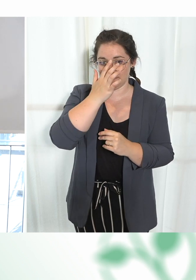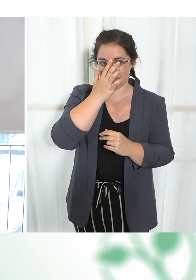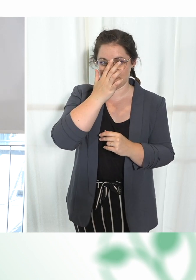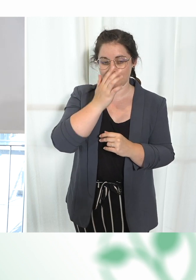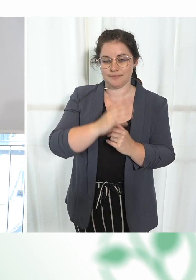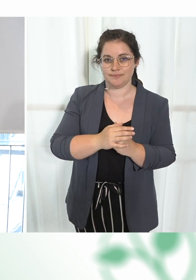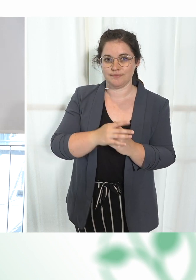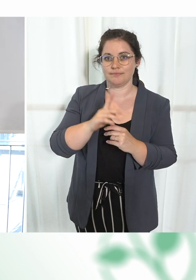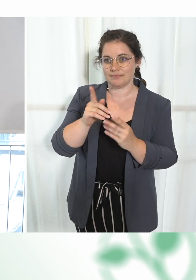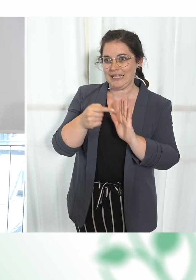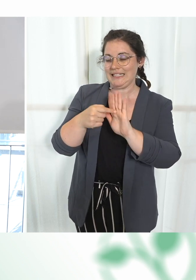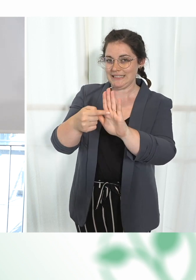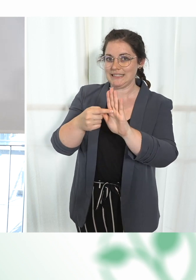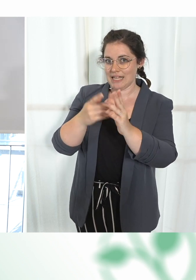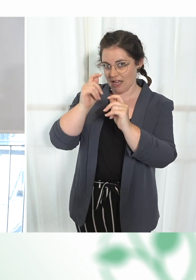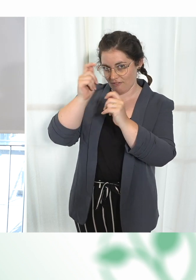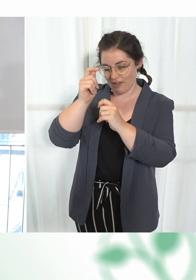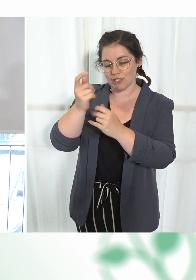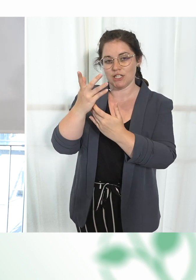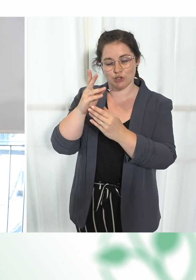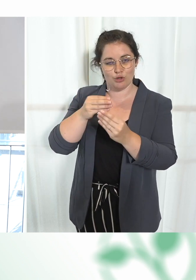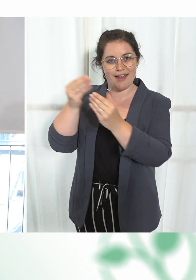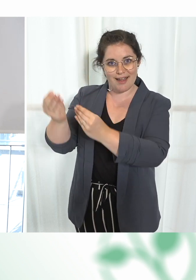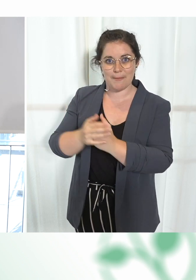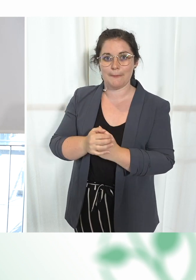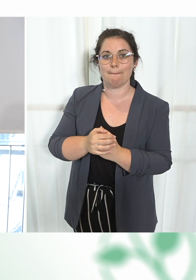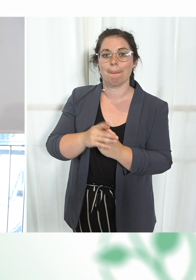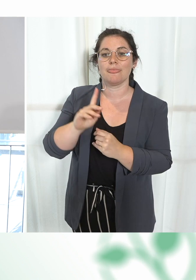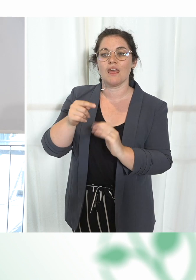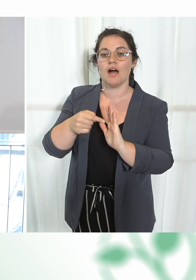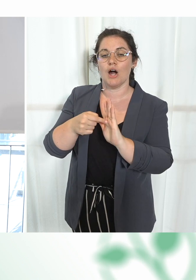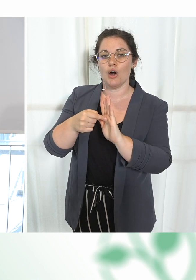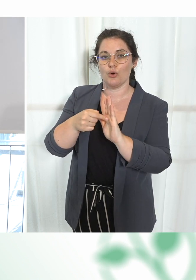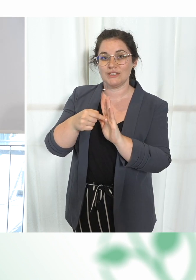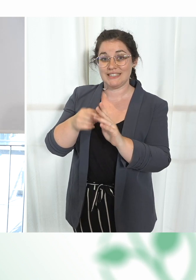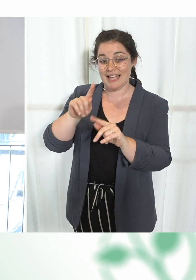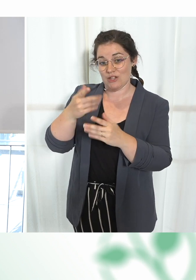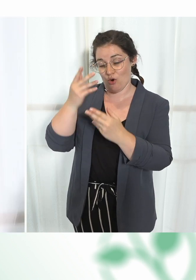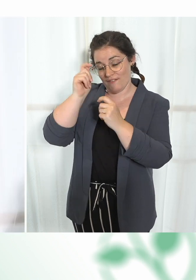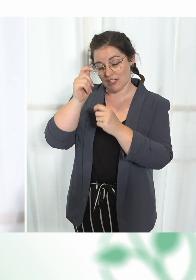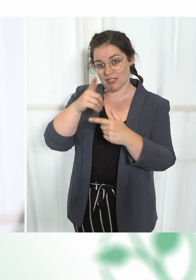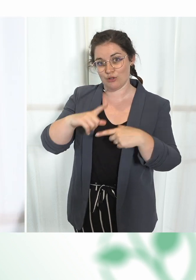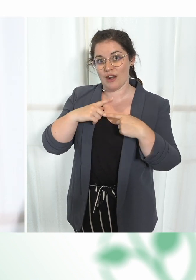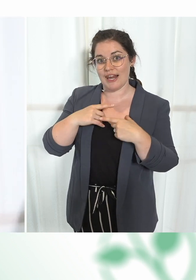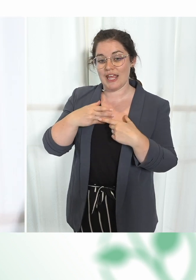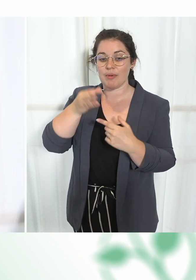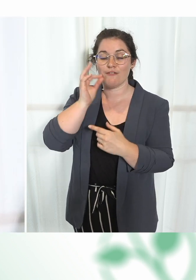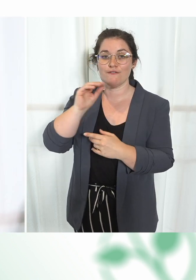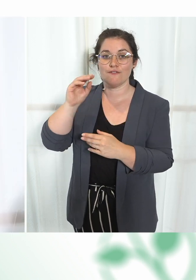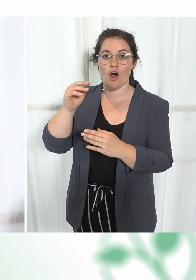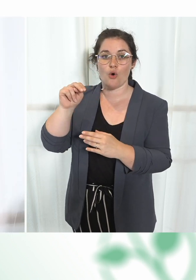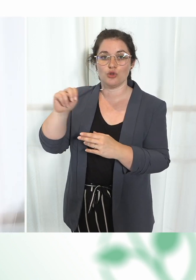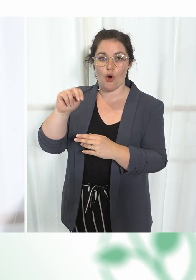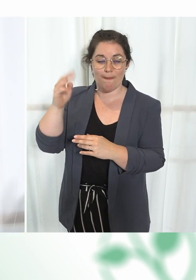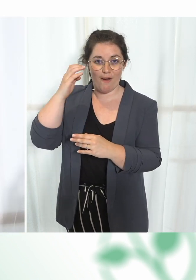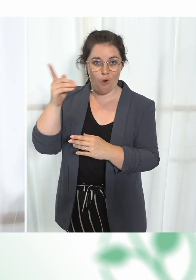einen Applaus als Zeichen der Wertschätzung mitgeben. Und das zeigt auch, dass die Wertschätzung gelebt wird. Selina Neubauer, wir haben Sie auch schon